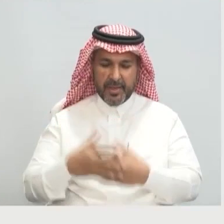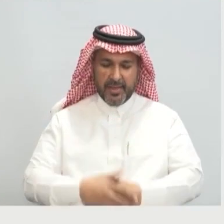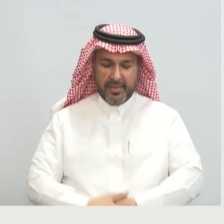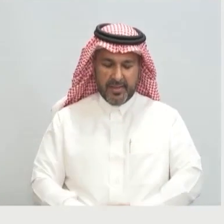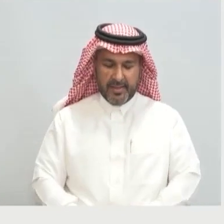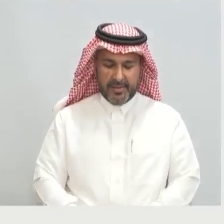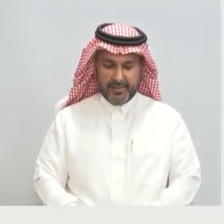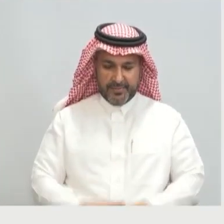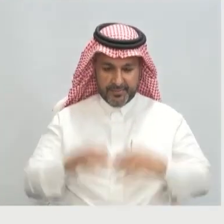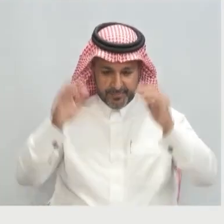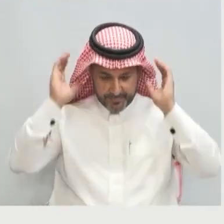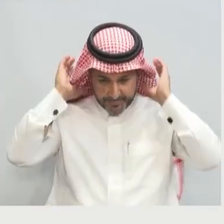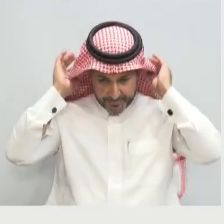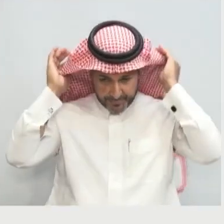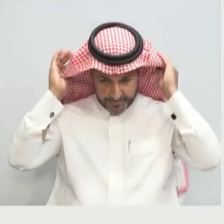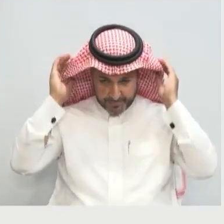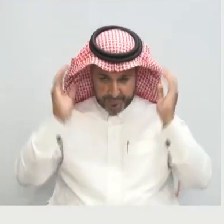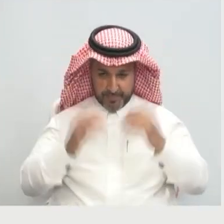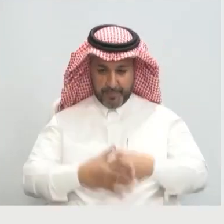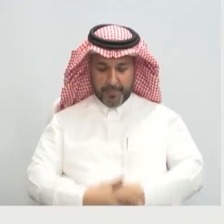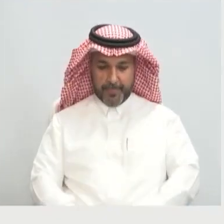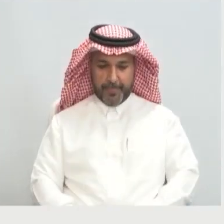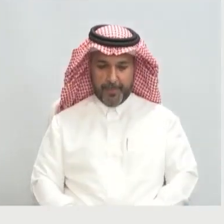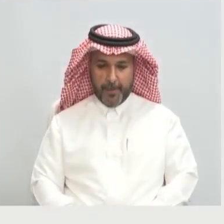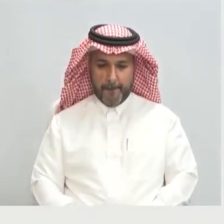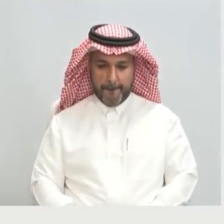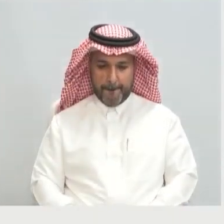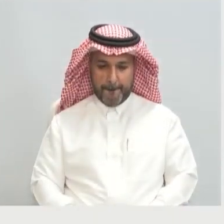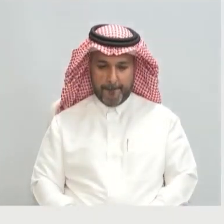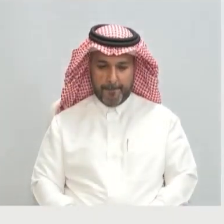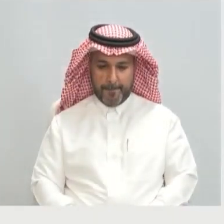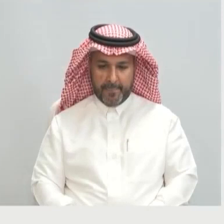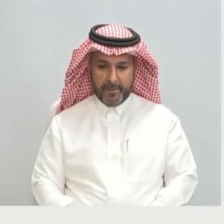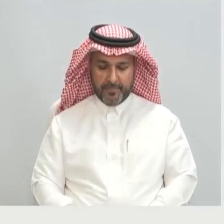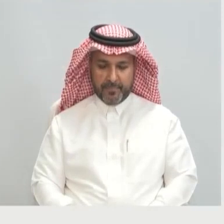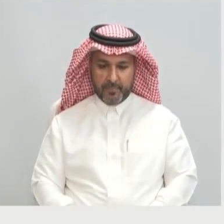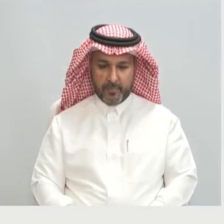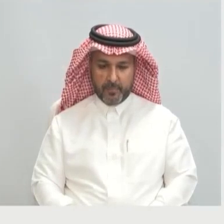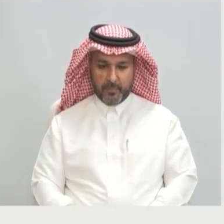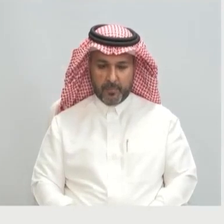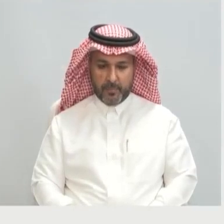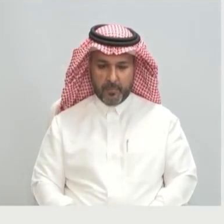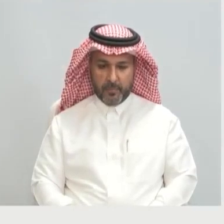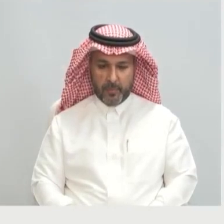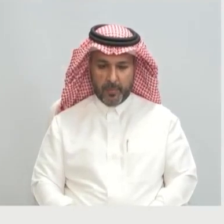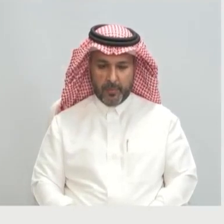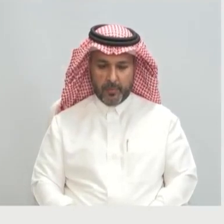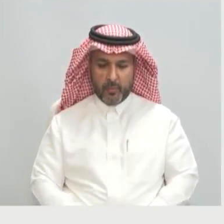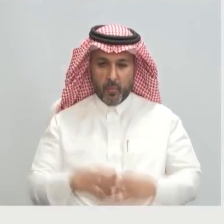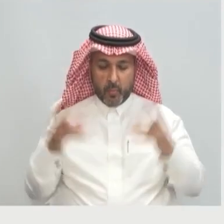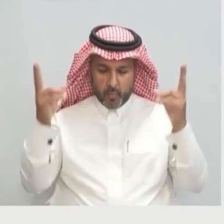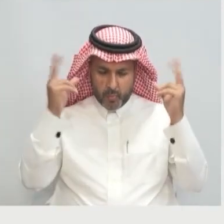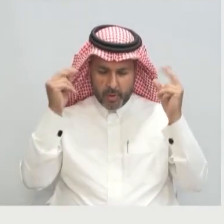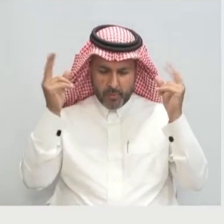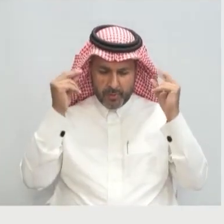تطوير هذه العلاقه في بما يخدم بالتاكيد الاتصال كما ذكرنا تراء القناه هو مقدار المعلومات